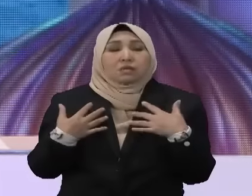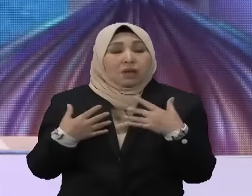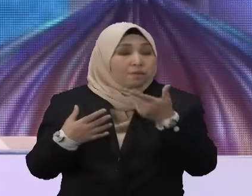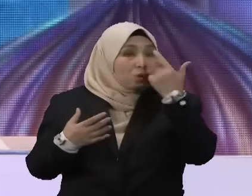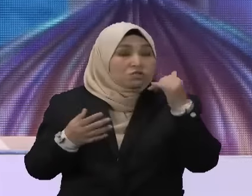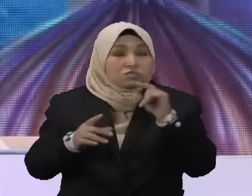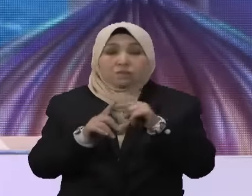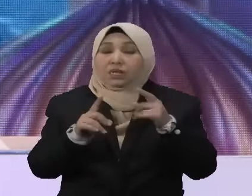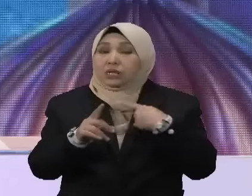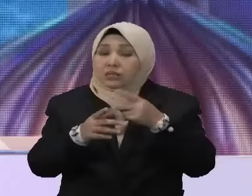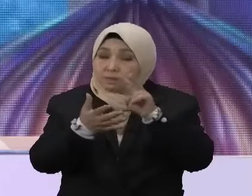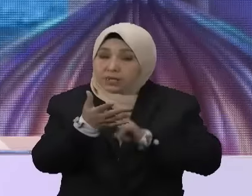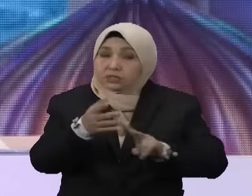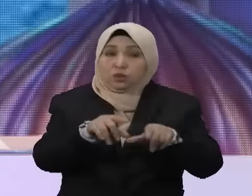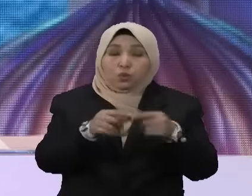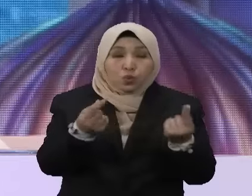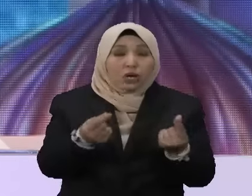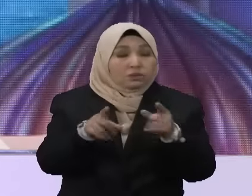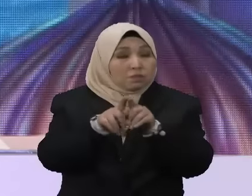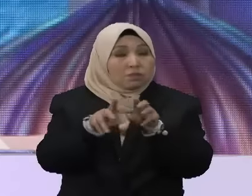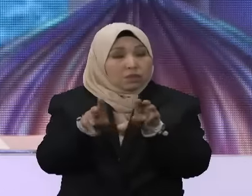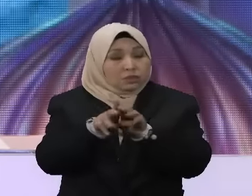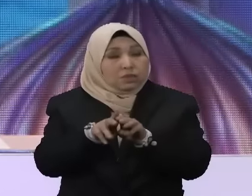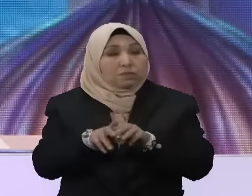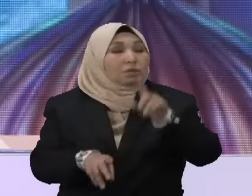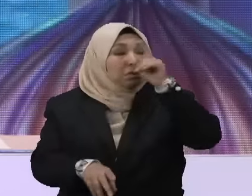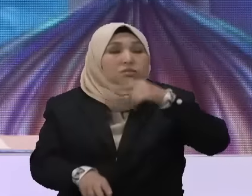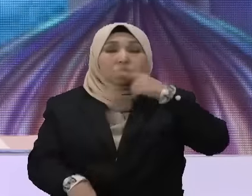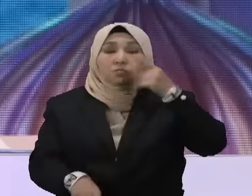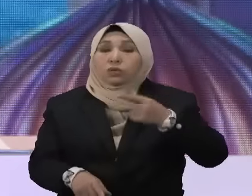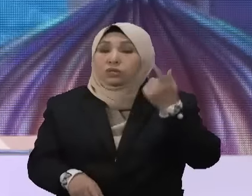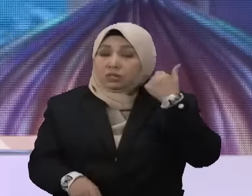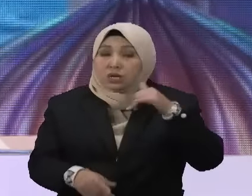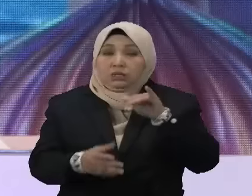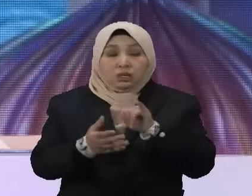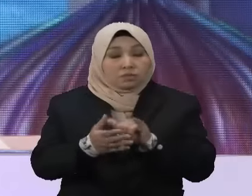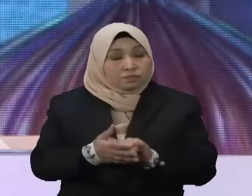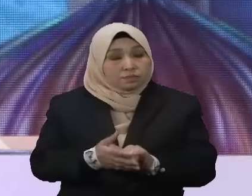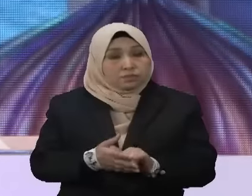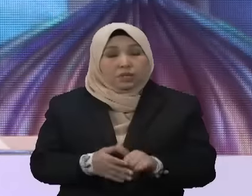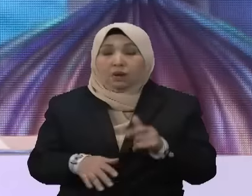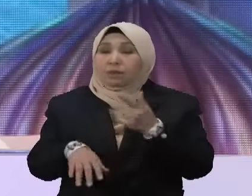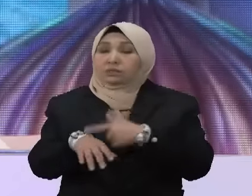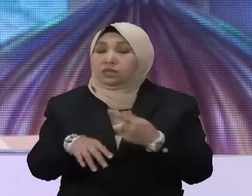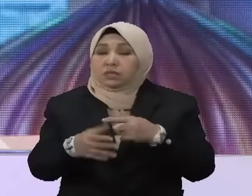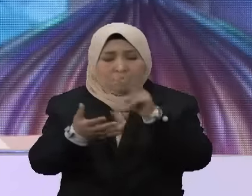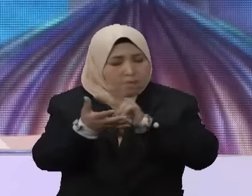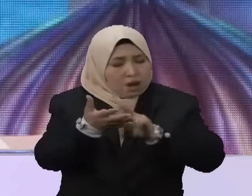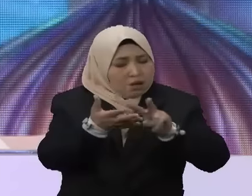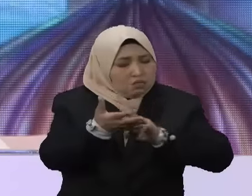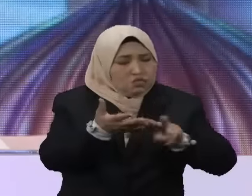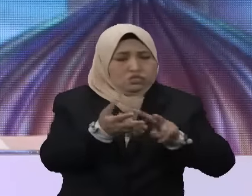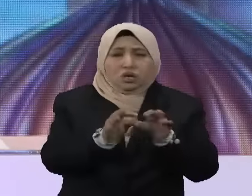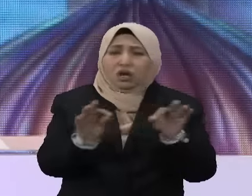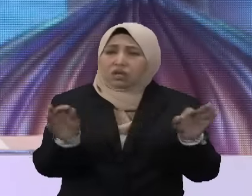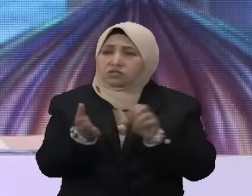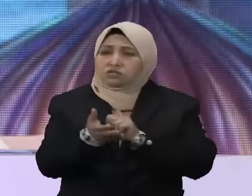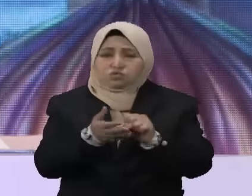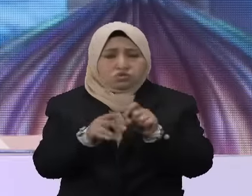apabila kita membaca Al-Quran seperti mana Allah SWT sebutkan tadi, idza dzukirallah, ketika mana dibacakan ayat suci